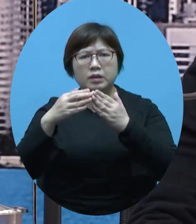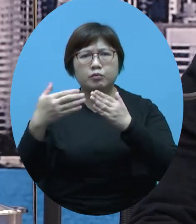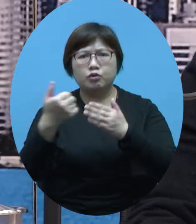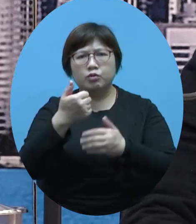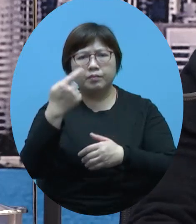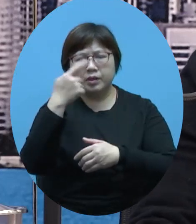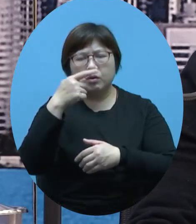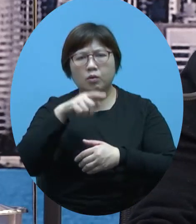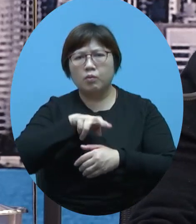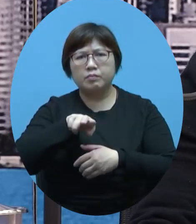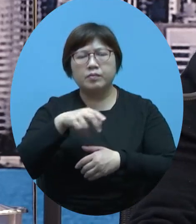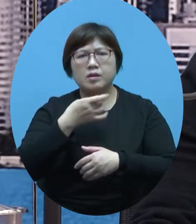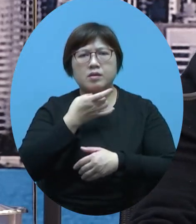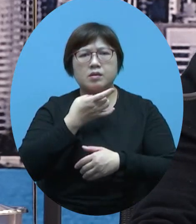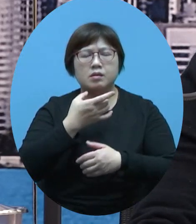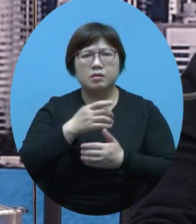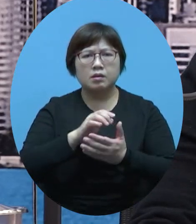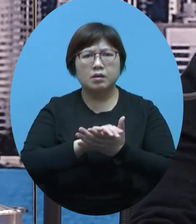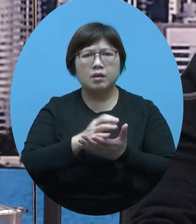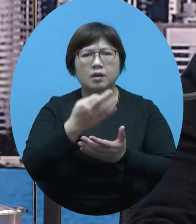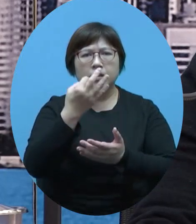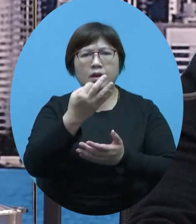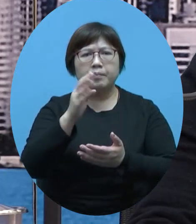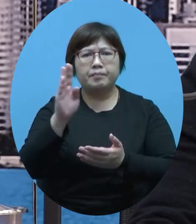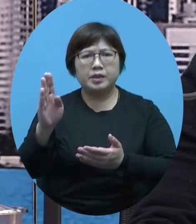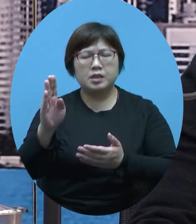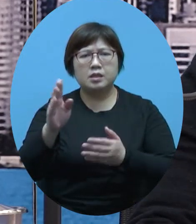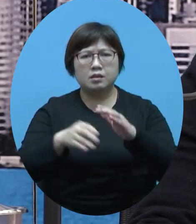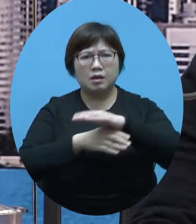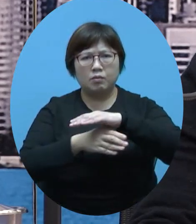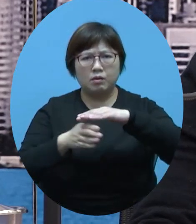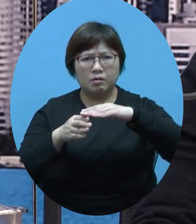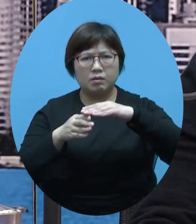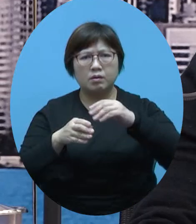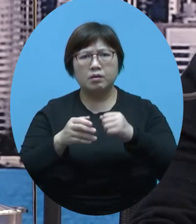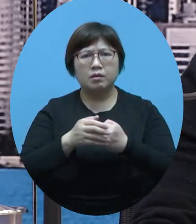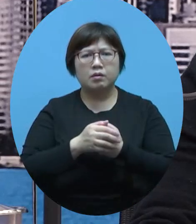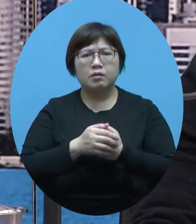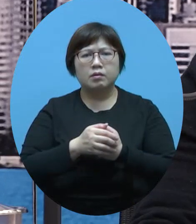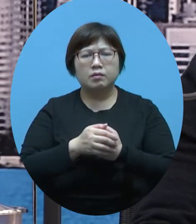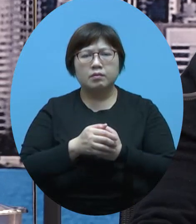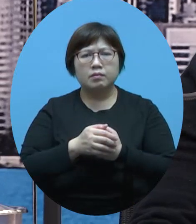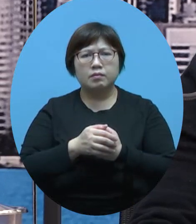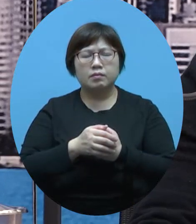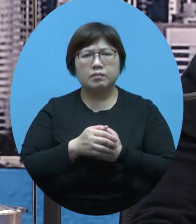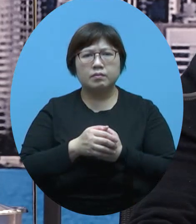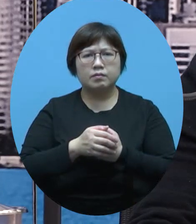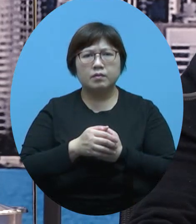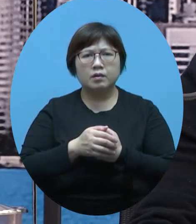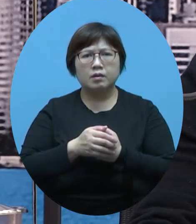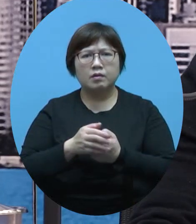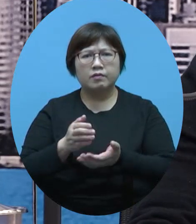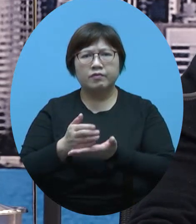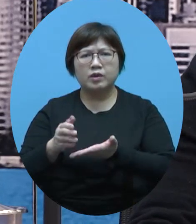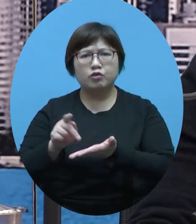個啦嚇，咁另外有三 B 啦，三 B 嘅單位咧就應該係。佢就分租咗